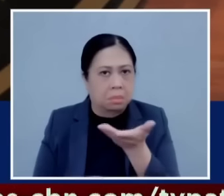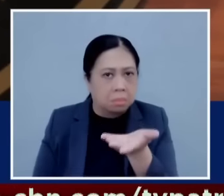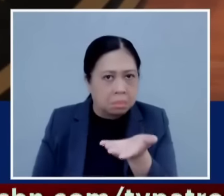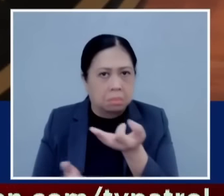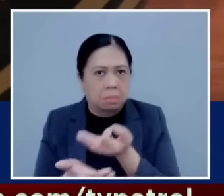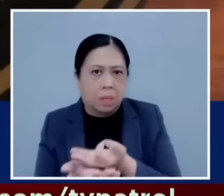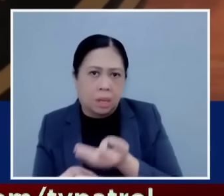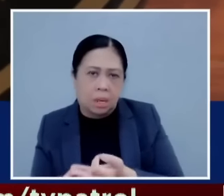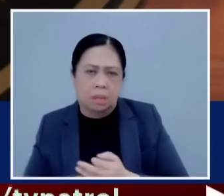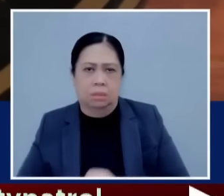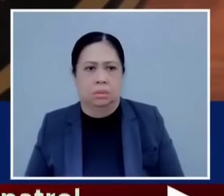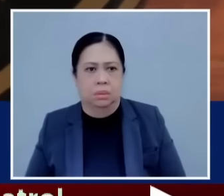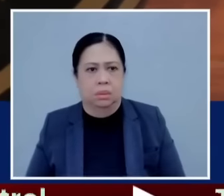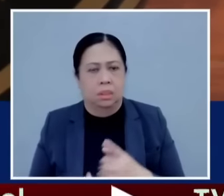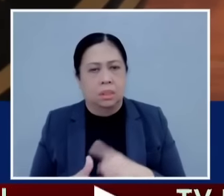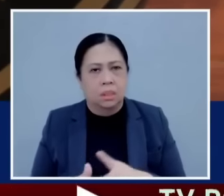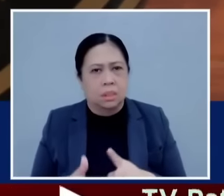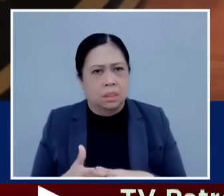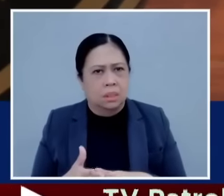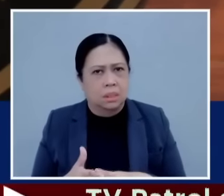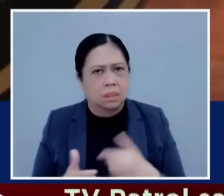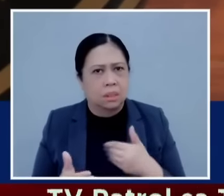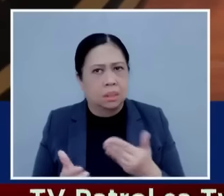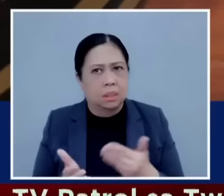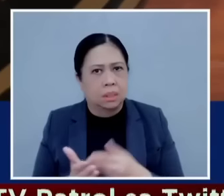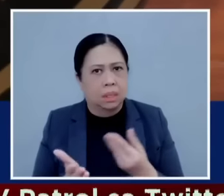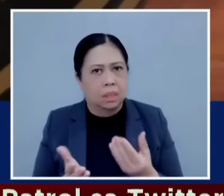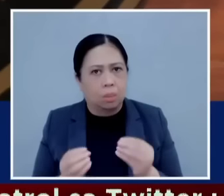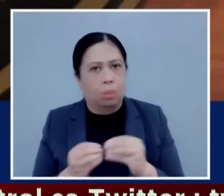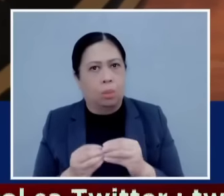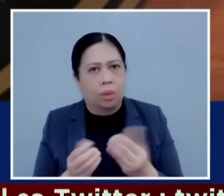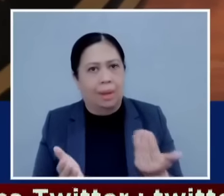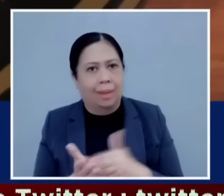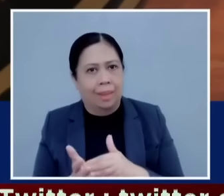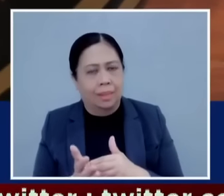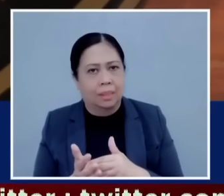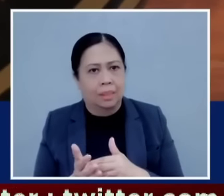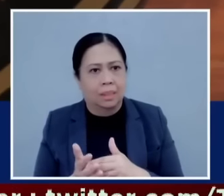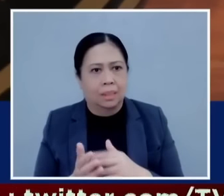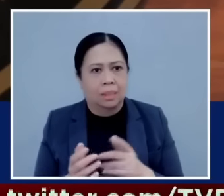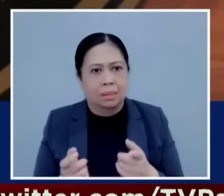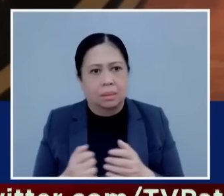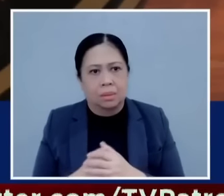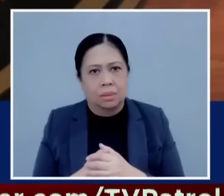pera. Tapos, pag nanghingi pa ng pera o nanghihiram ng pera, yung